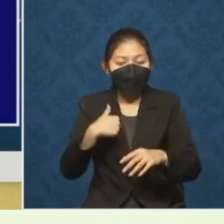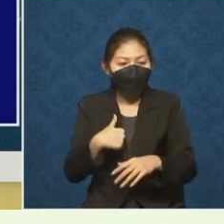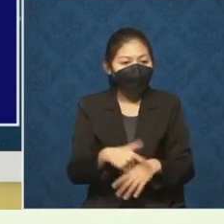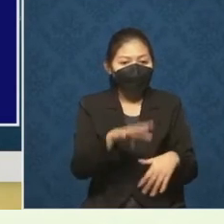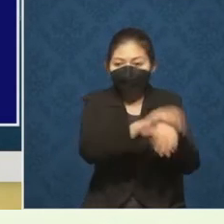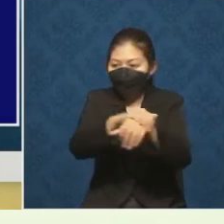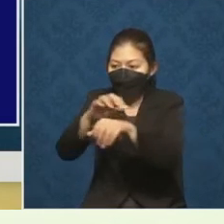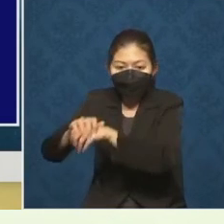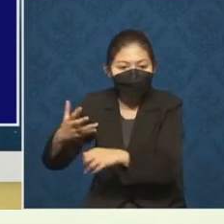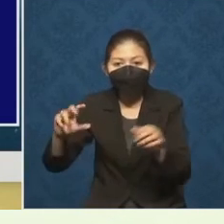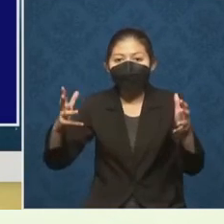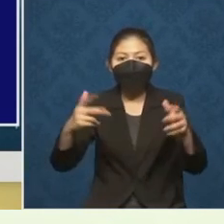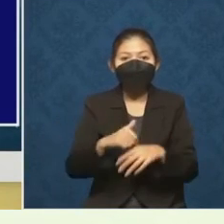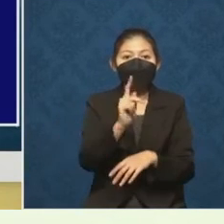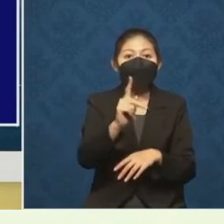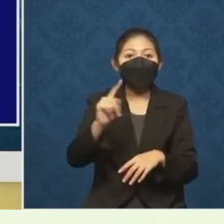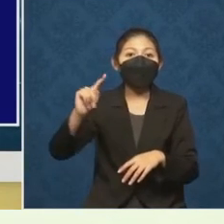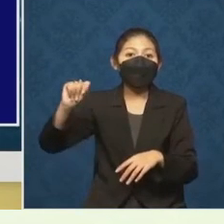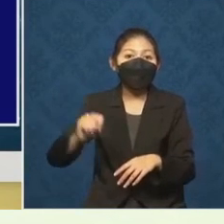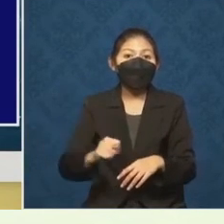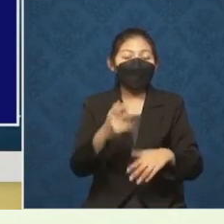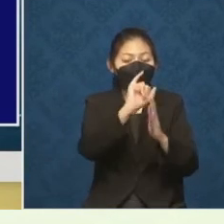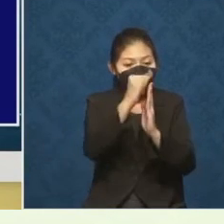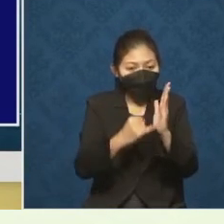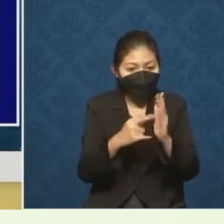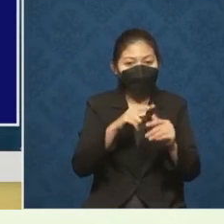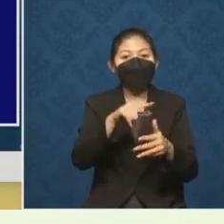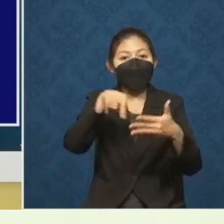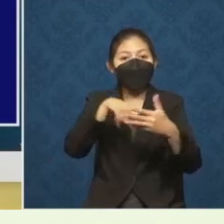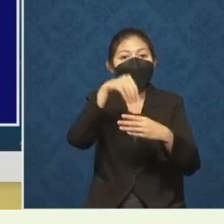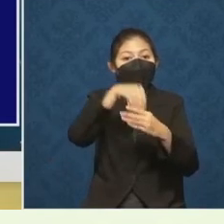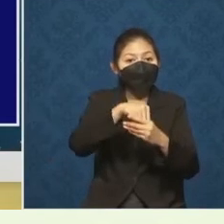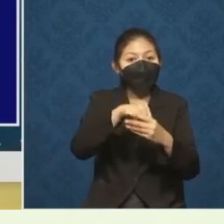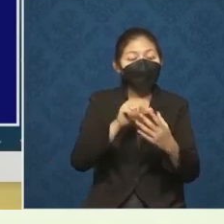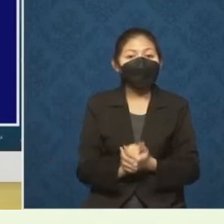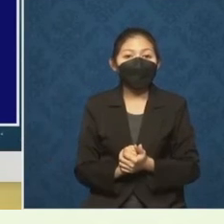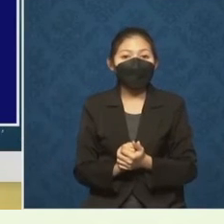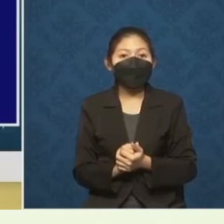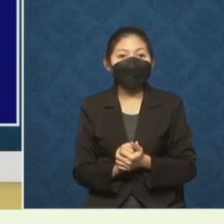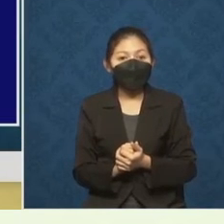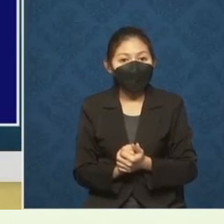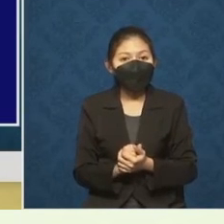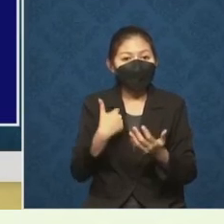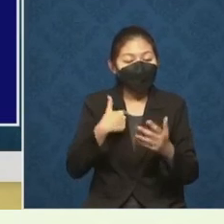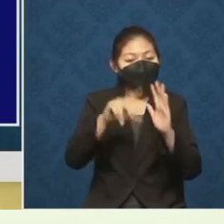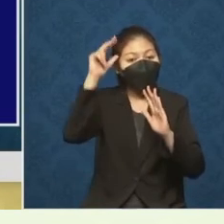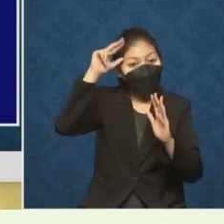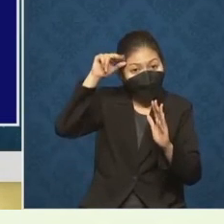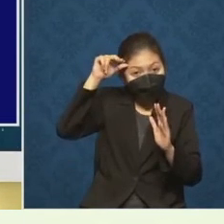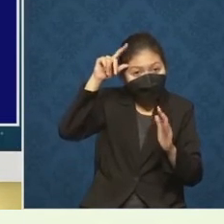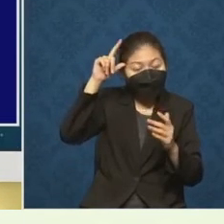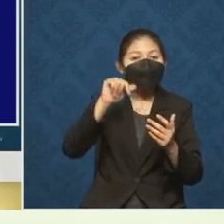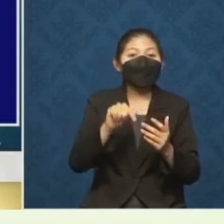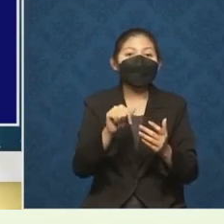นะครับทั้งผู้ตรวจการเลือกตั้งนะมีคนร้องมาเรื่องทุจริตเลือกตั้งที่ลำปางเกี่ยวกับเจ้าหน้าที่ผมก็เป็นเรื่องของผ